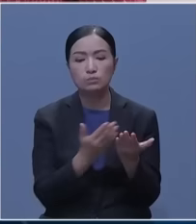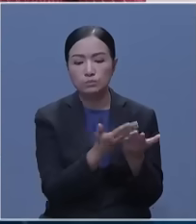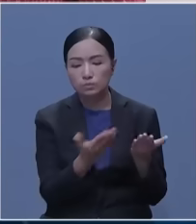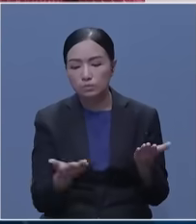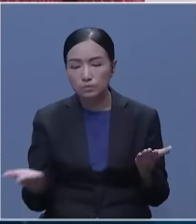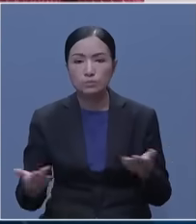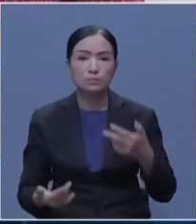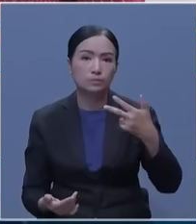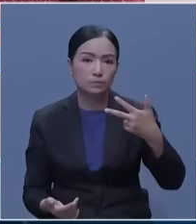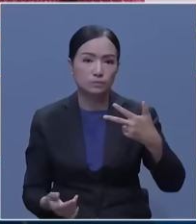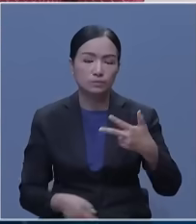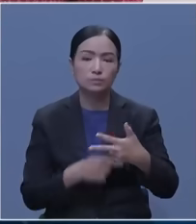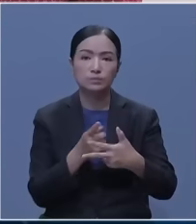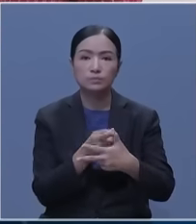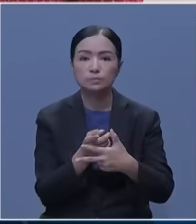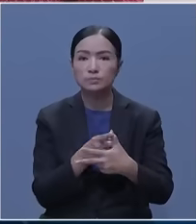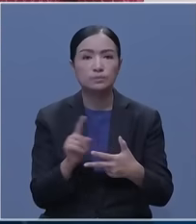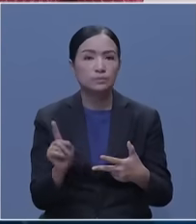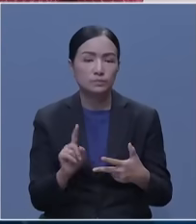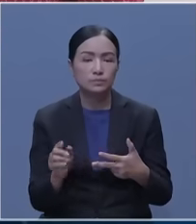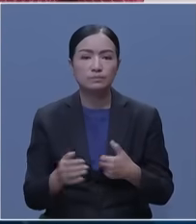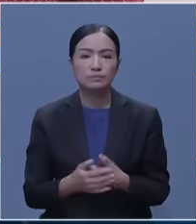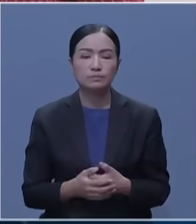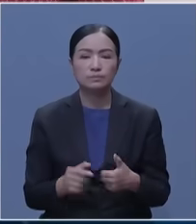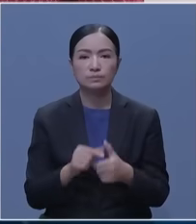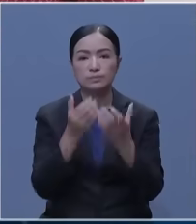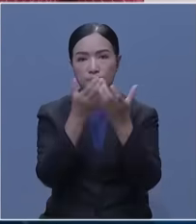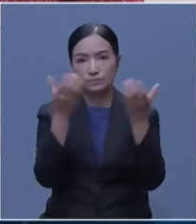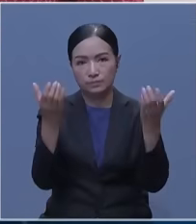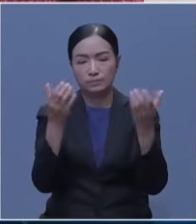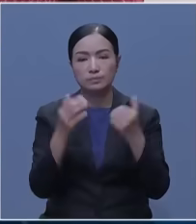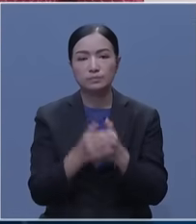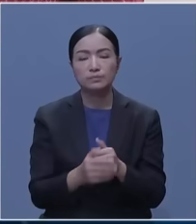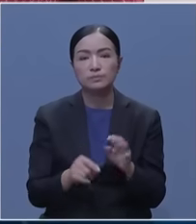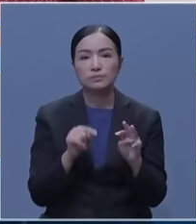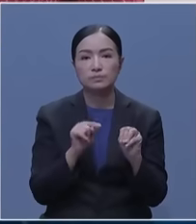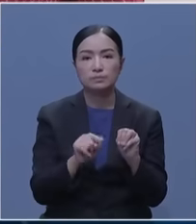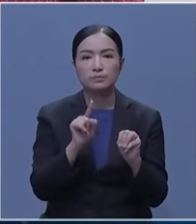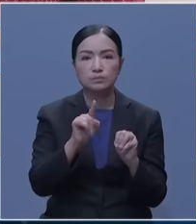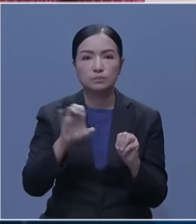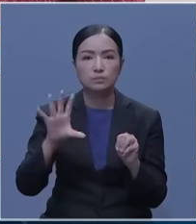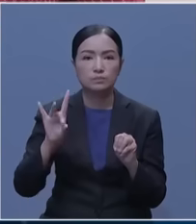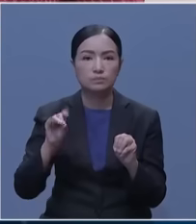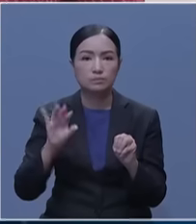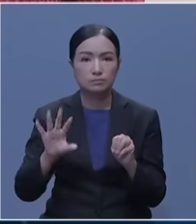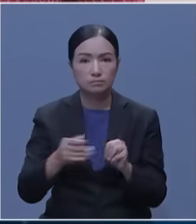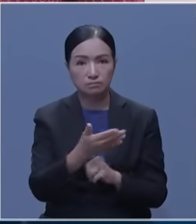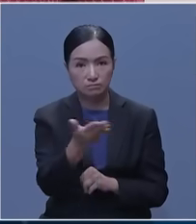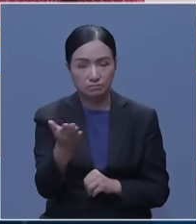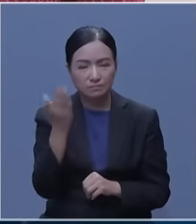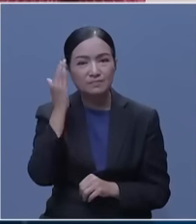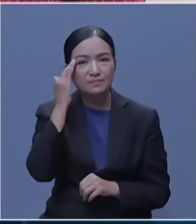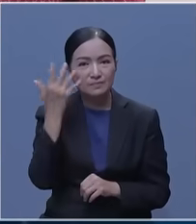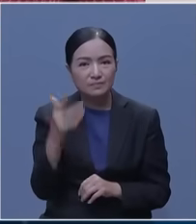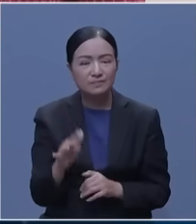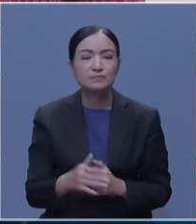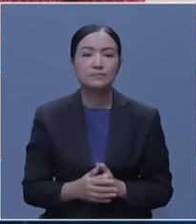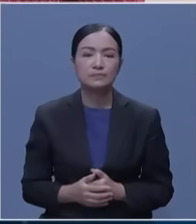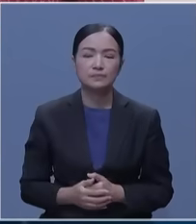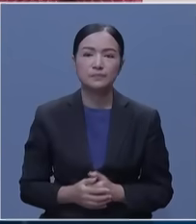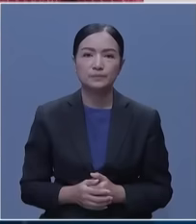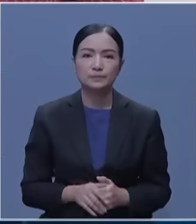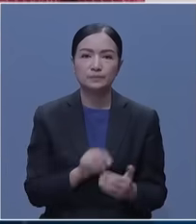นะครับแน่นอนว่าอย่างแรกสุดเลยเนี่ยใหญ่สุดคือรัฐธรรมนูญตามมาตรา185หลายท่านก็คงได้ทราบแล้วนะครับมันก็เ